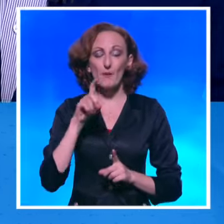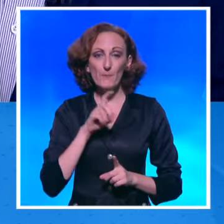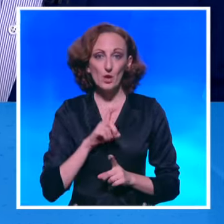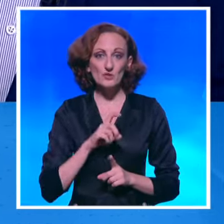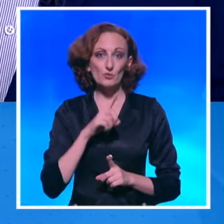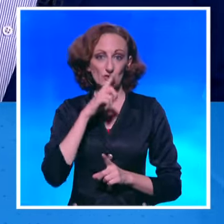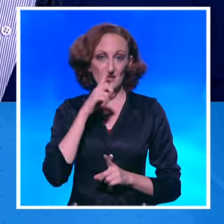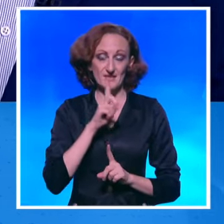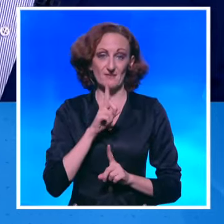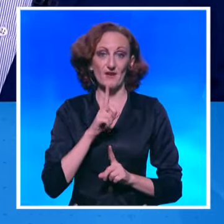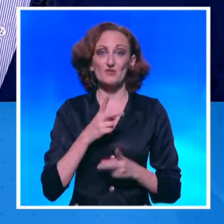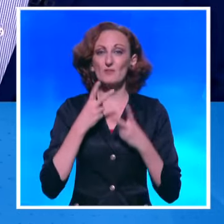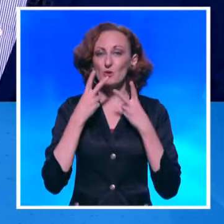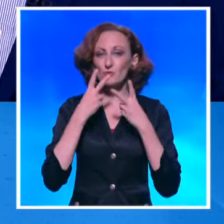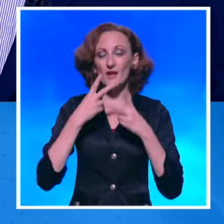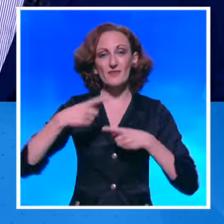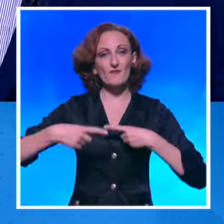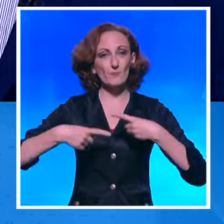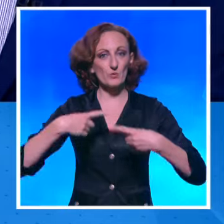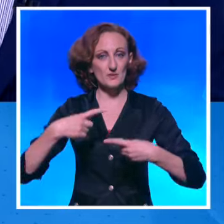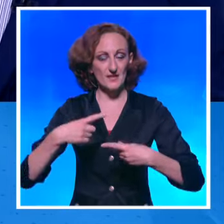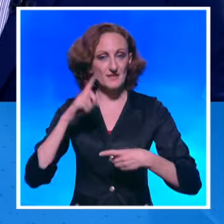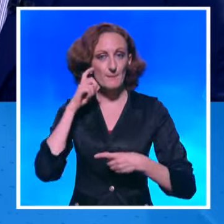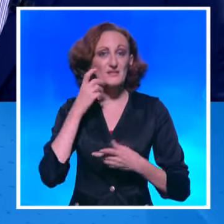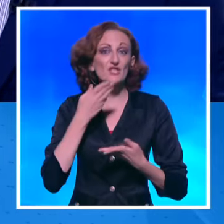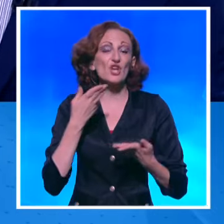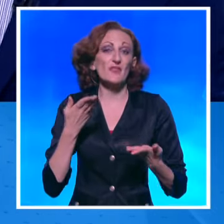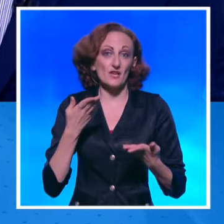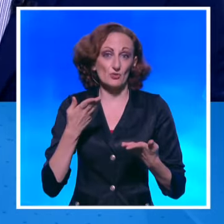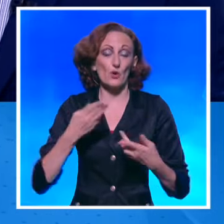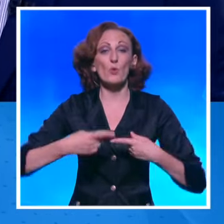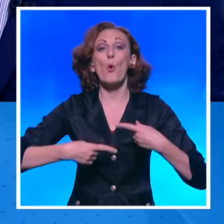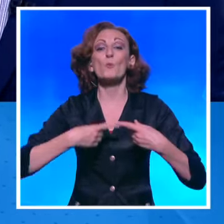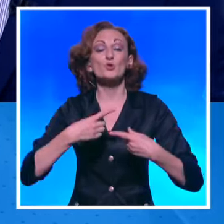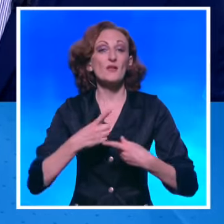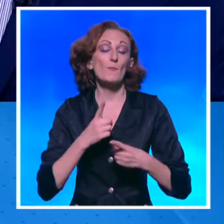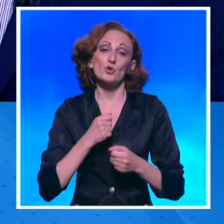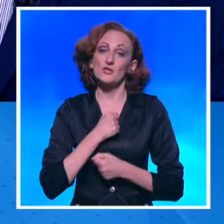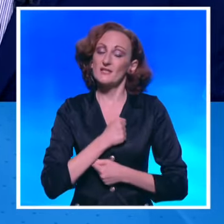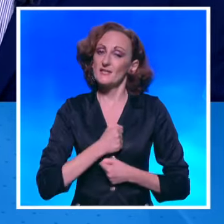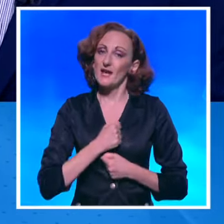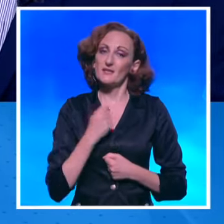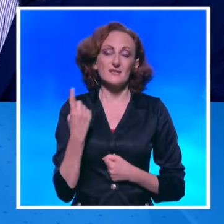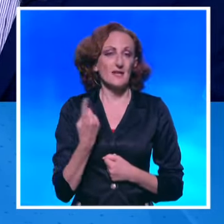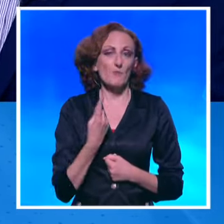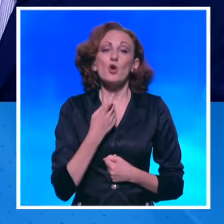самото вглеждане в процесите, мисля, че е нещо, от което процеса може само да страда. Защото